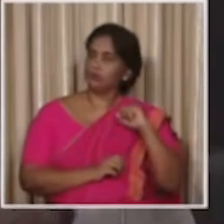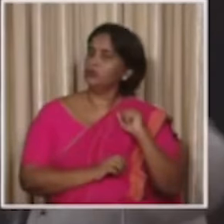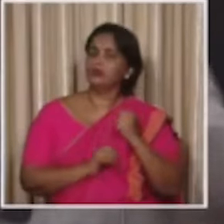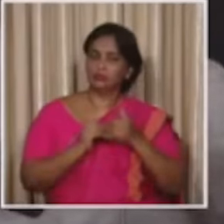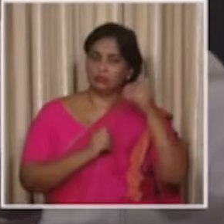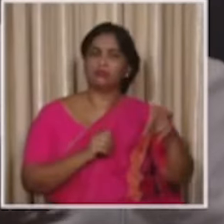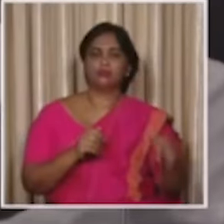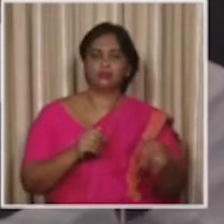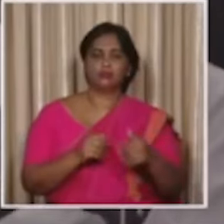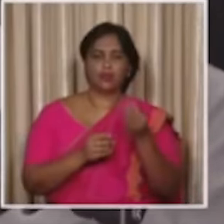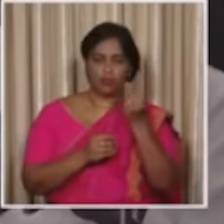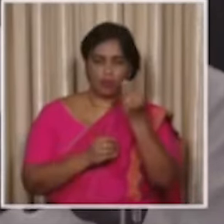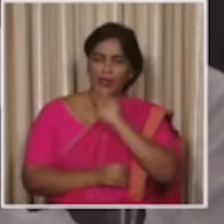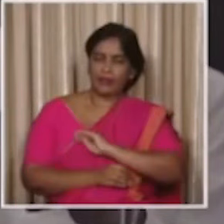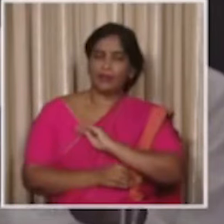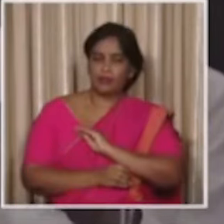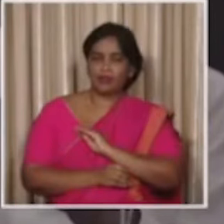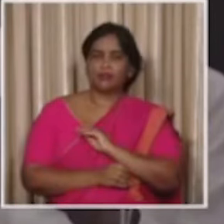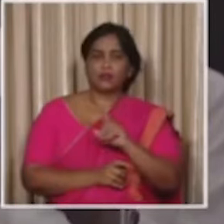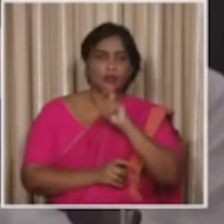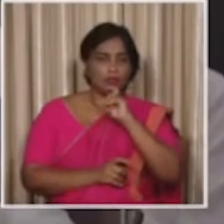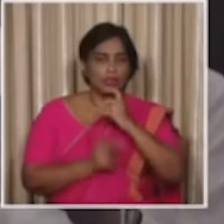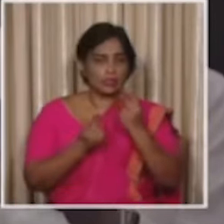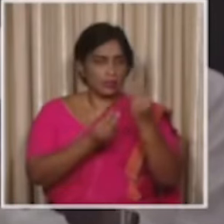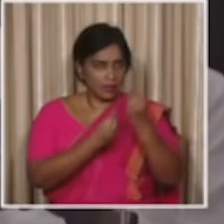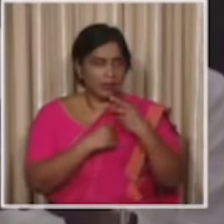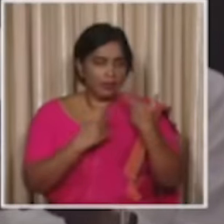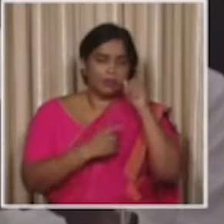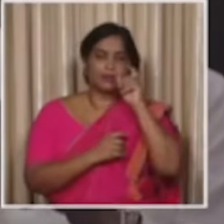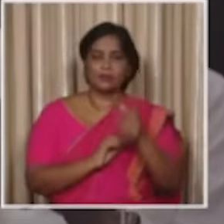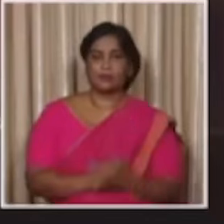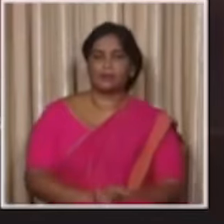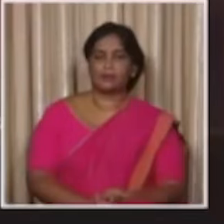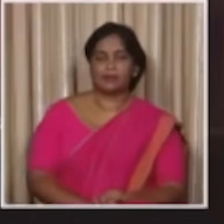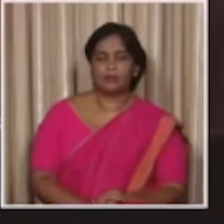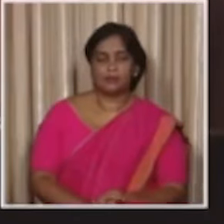ඉදිරි කාල සීමා තුළ මම තව පොඩ්ඩක් ඉවසනවා මේ නඩු තීන්දුව ඉක්මනට දෙනවද නැද්ද කියන එක බලන්න කෘෂිකර්ම